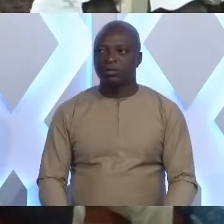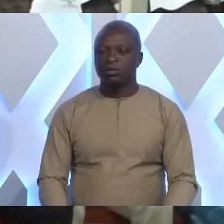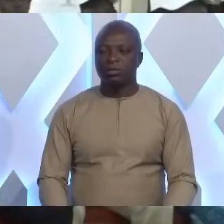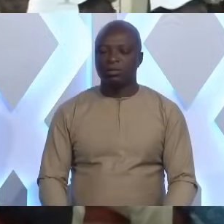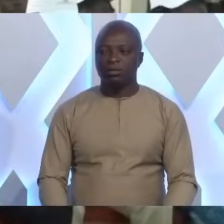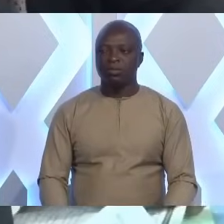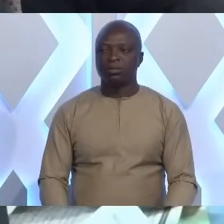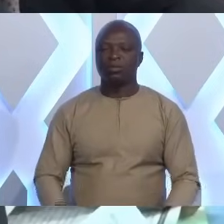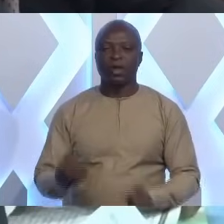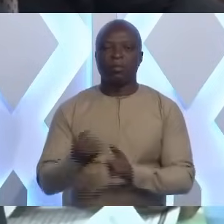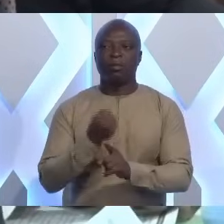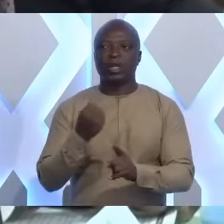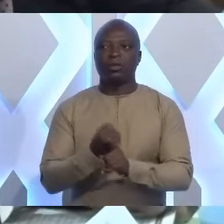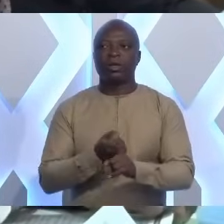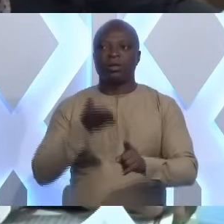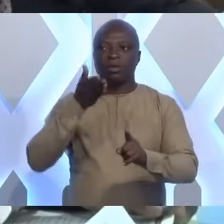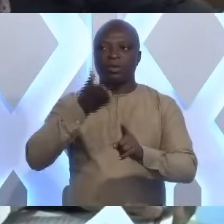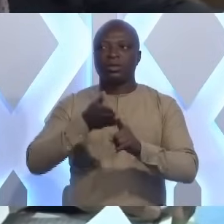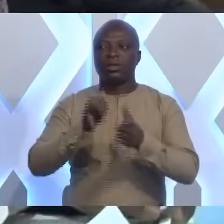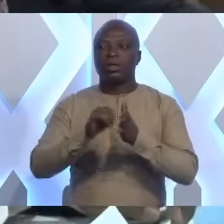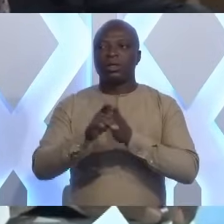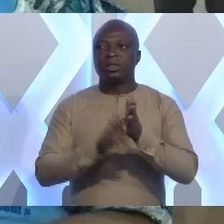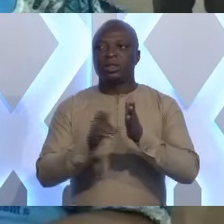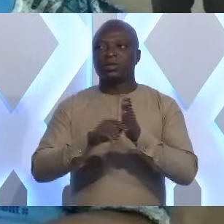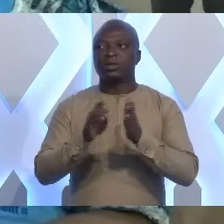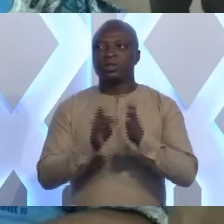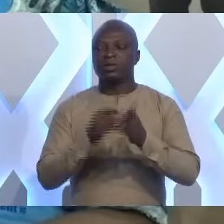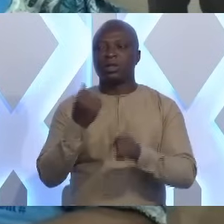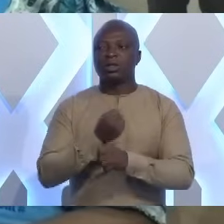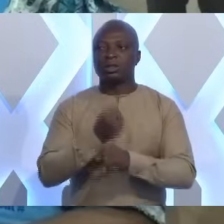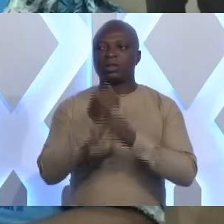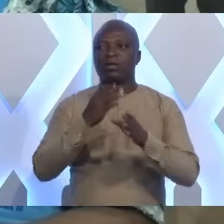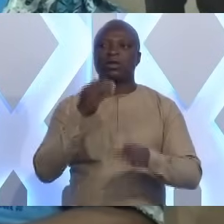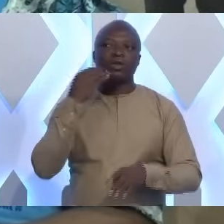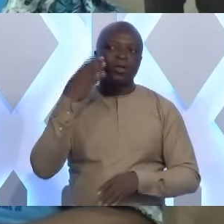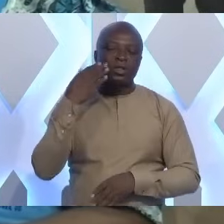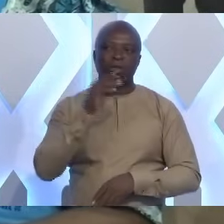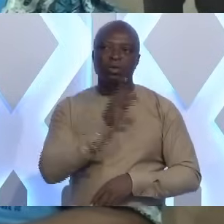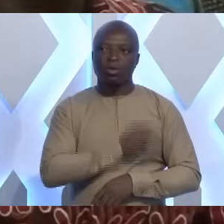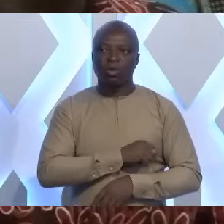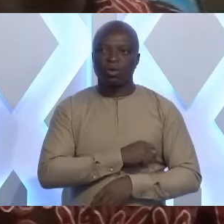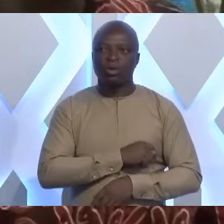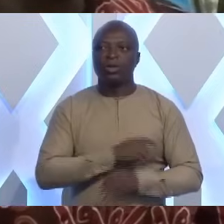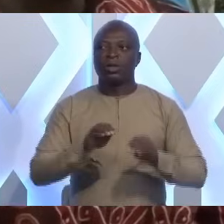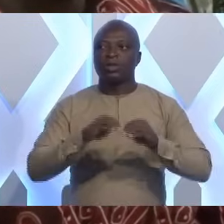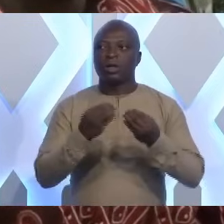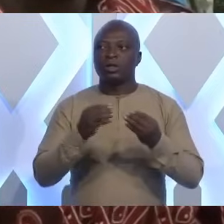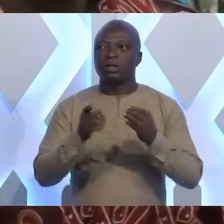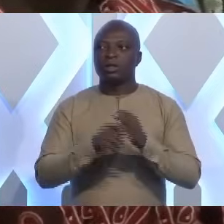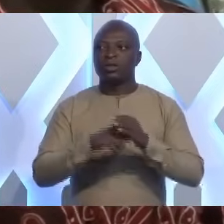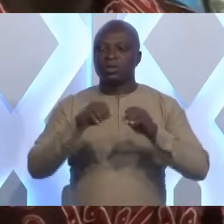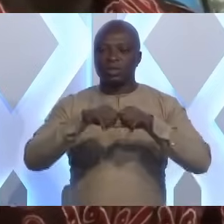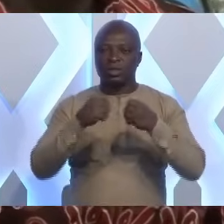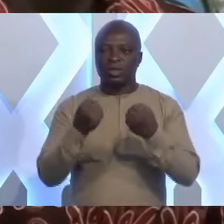Un plaidoyer en faveur de la législation des droits des travailleurs domestiques au Togo. Des organisations syndicales